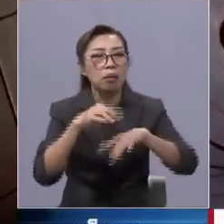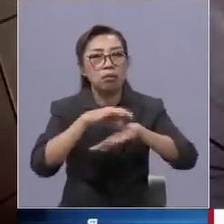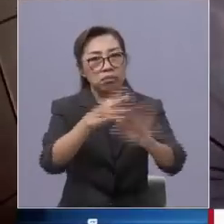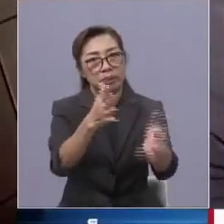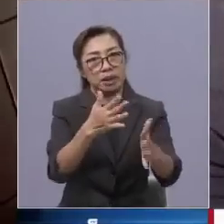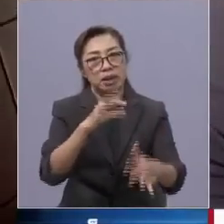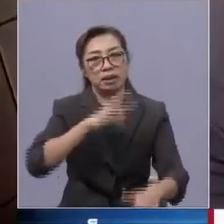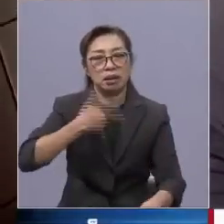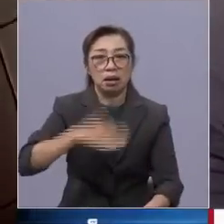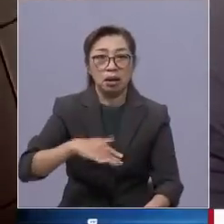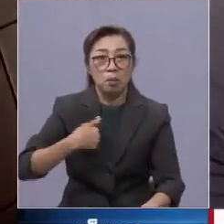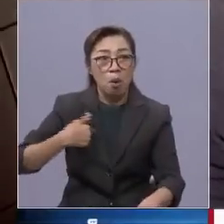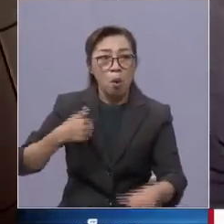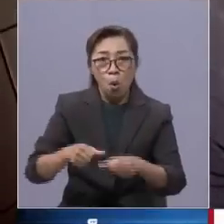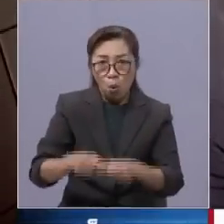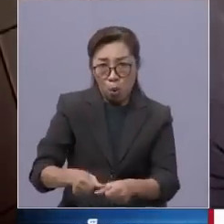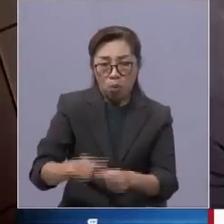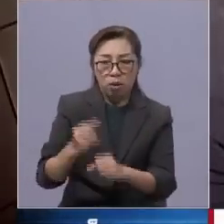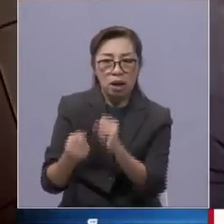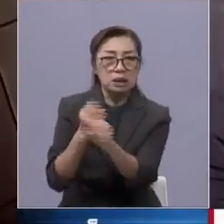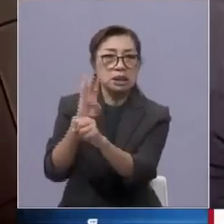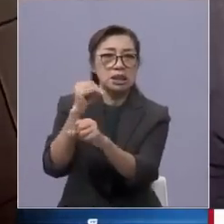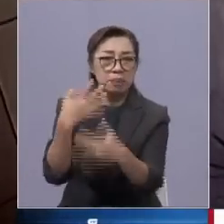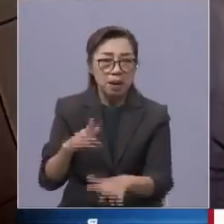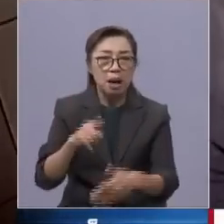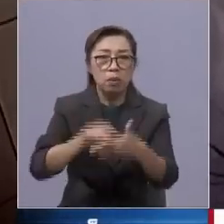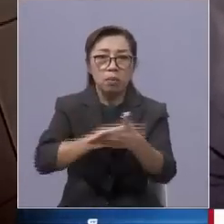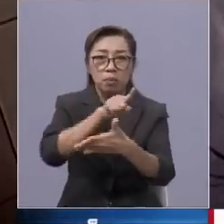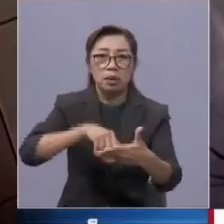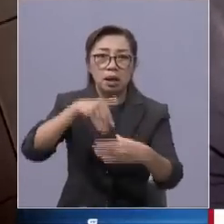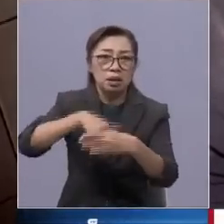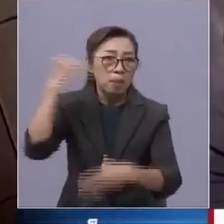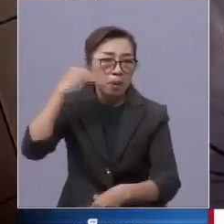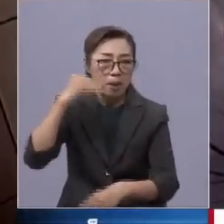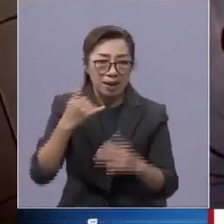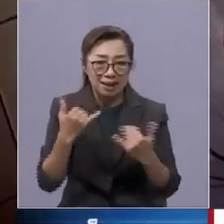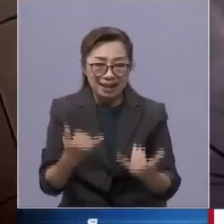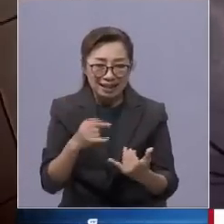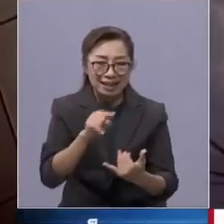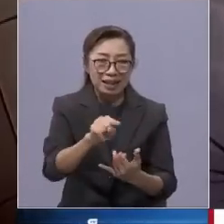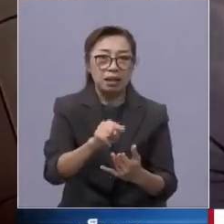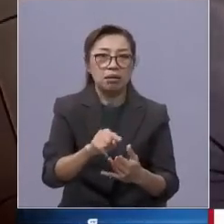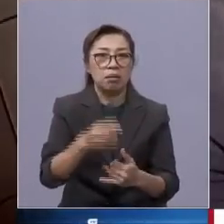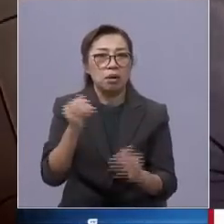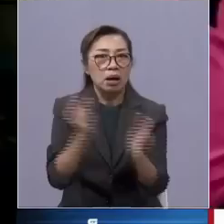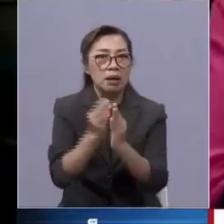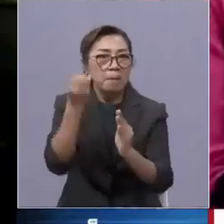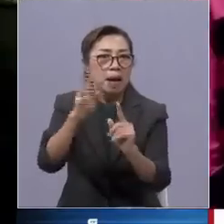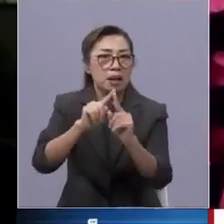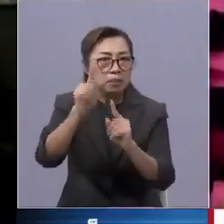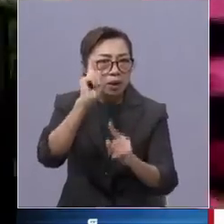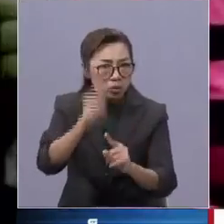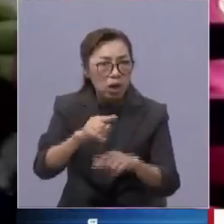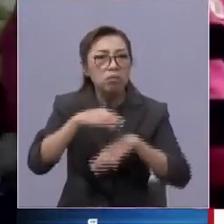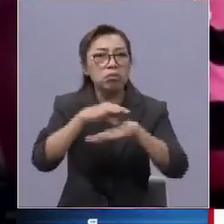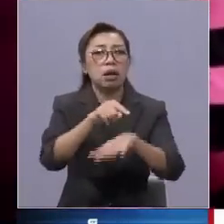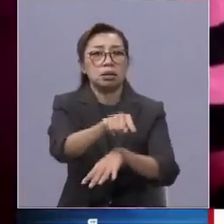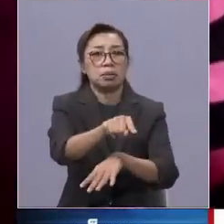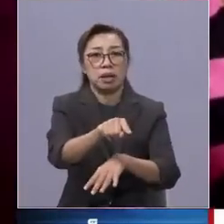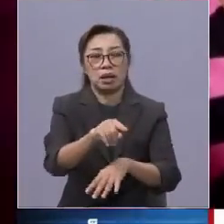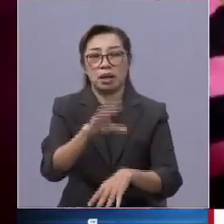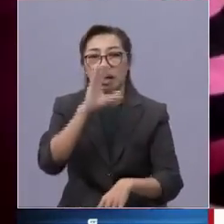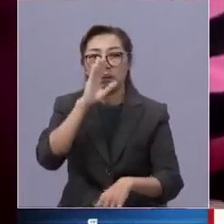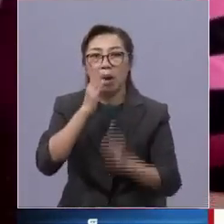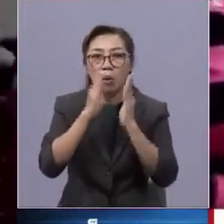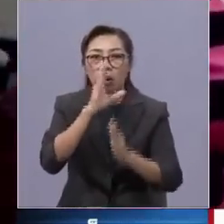ม่รู้ผมเกิดมา40ปีแล้วเนี่ยผมก็เลือกตั้งมาหลายรอบแล้วนะคนได้ดับหนึ่งต้องเป็นนะพี่ โอ้นี่ไปสะท้อนกันตรงๆเลยนะ